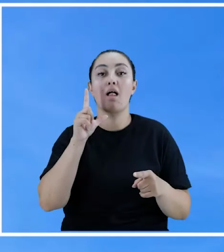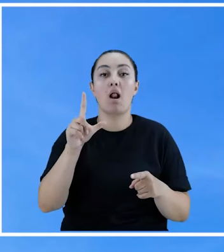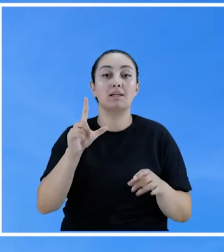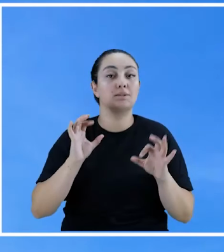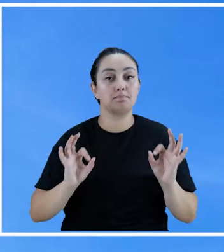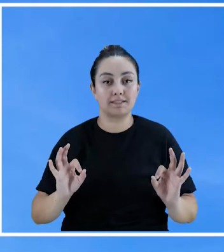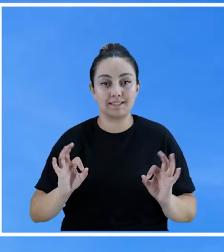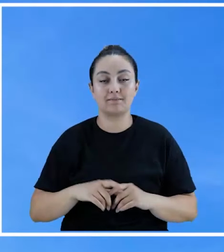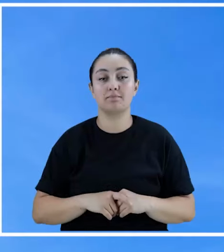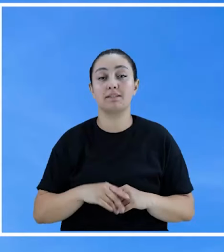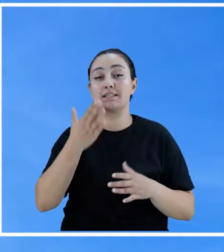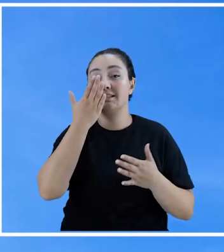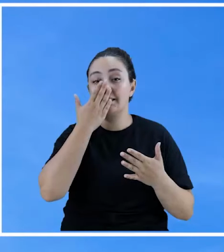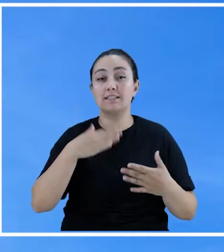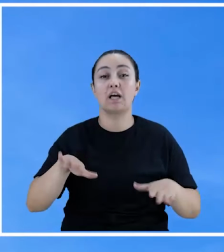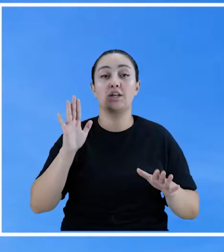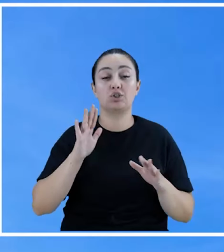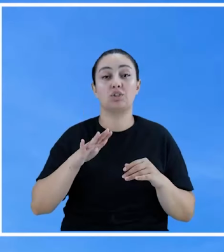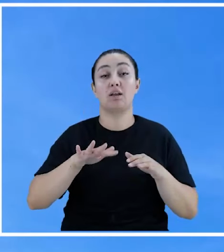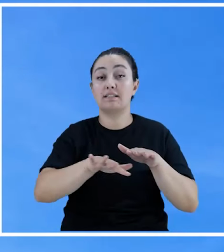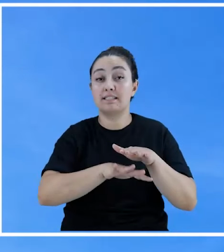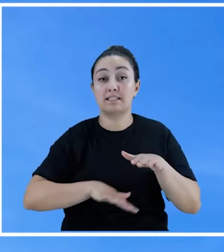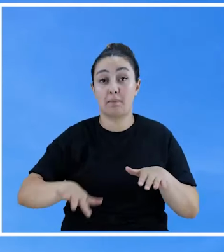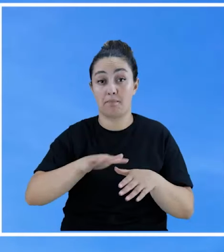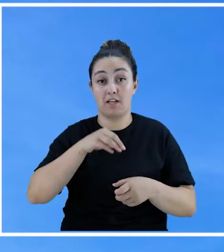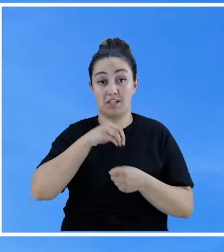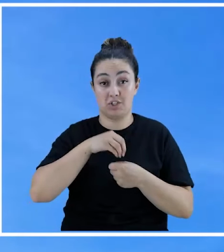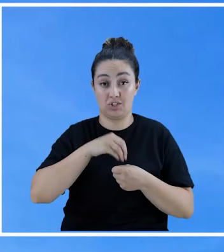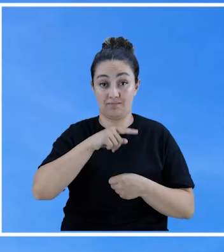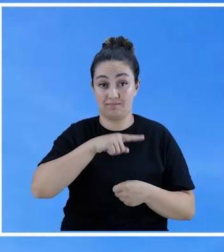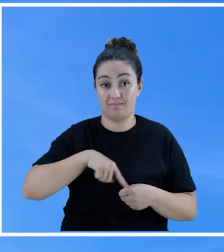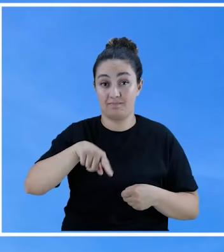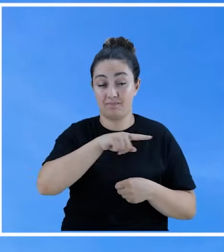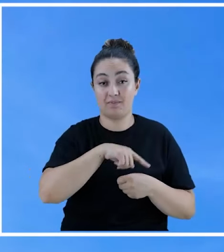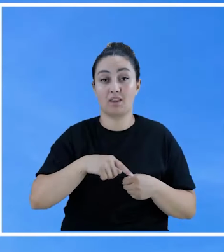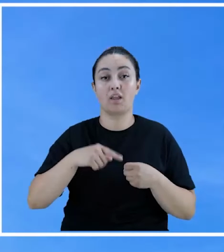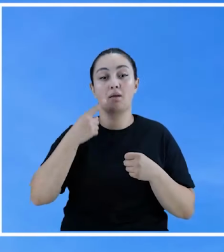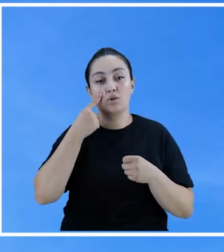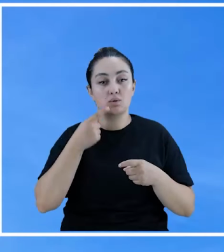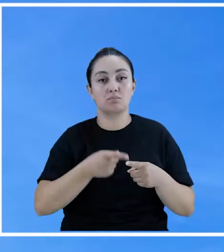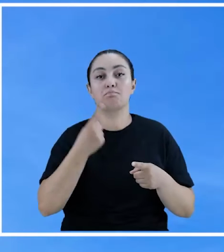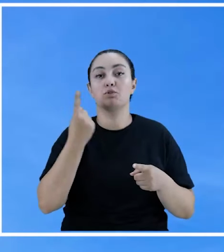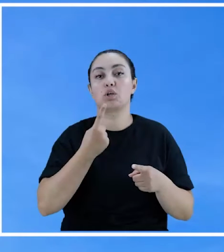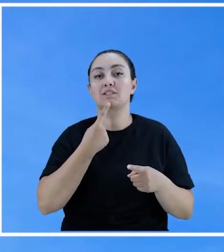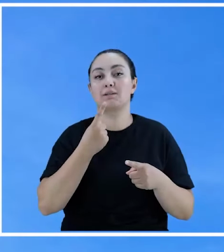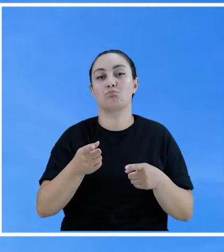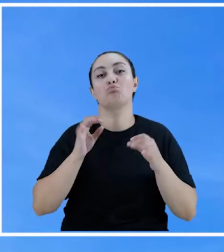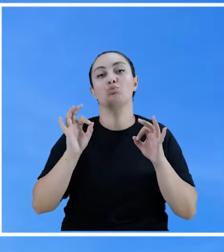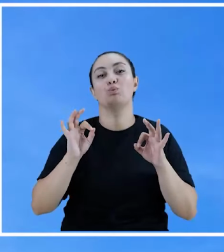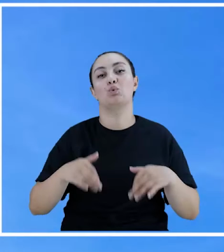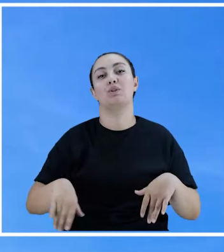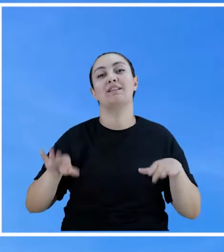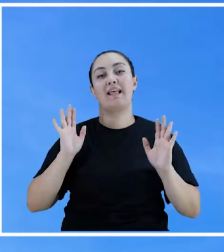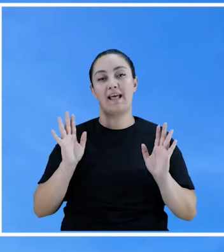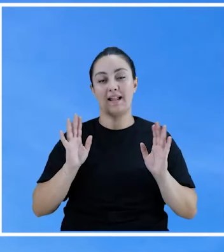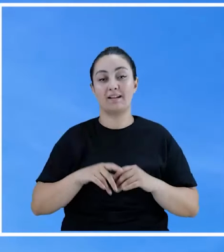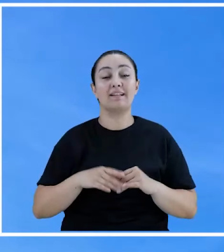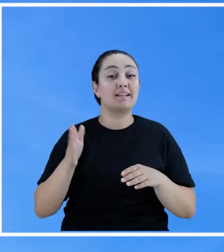buna. Sadece zemin özelliklerine bakıp bizim binanın davranışı hakkında bir şey söylememiz mümkün